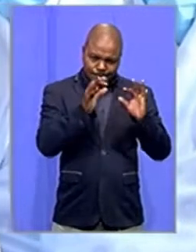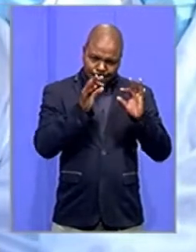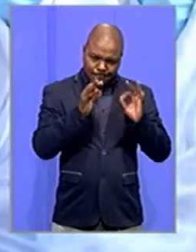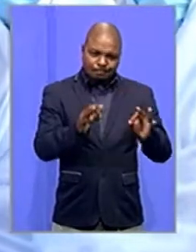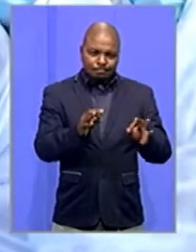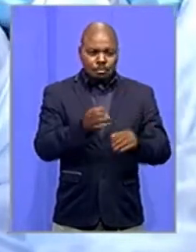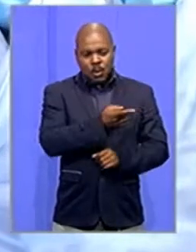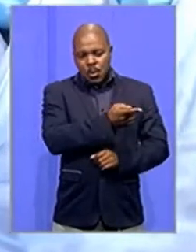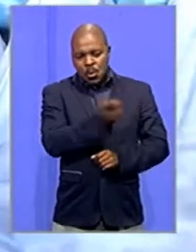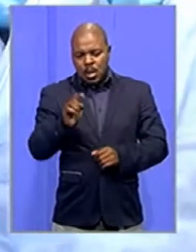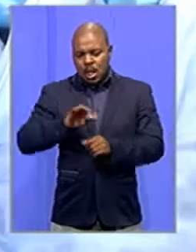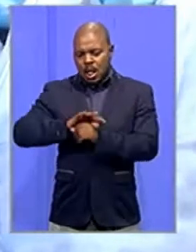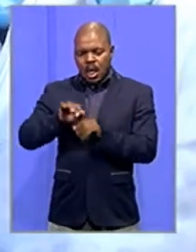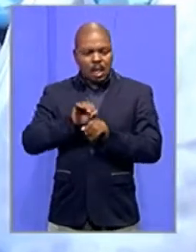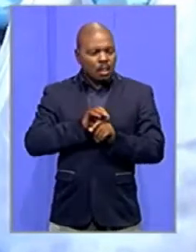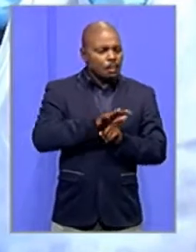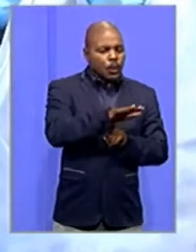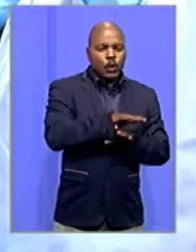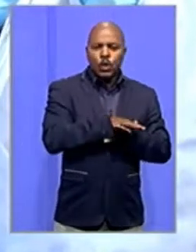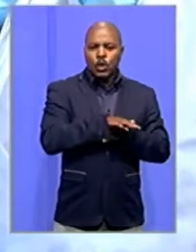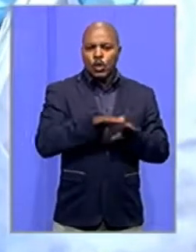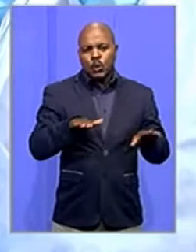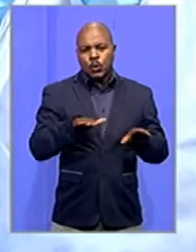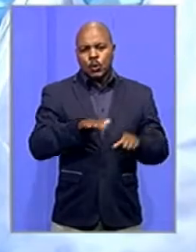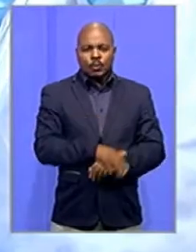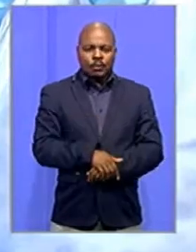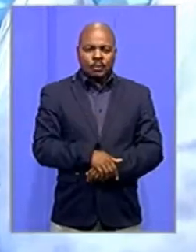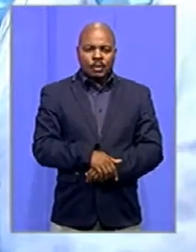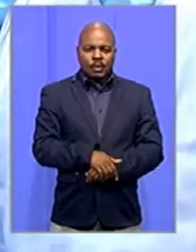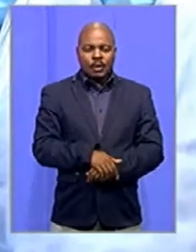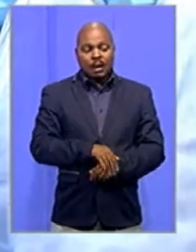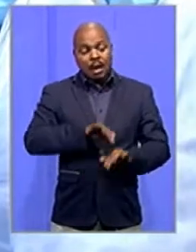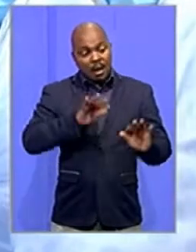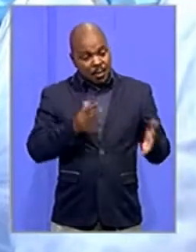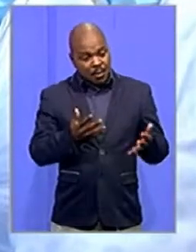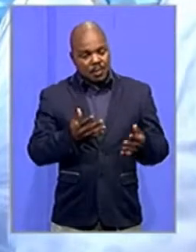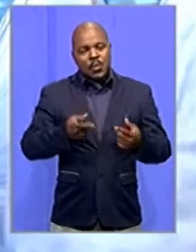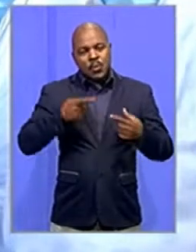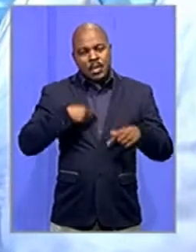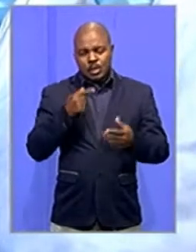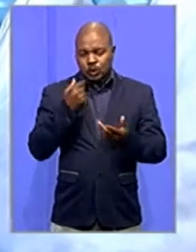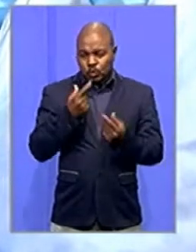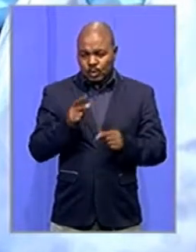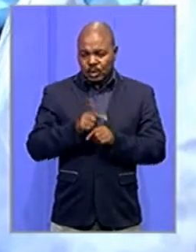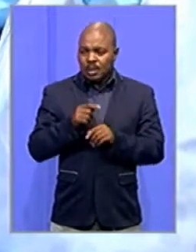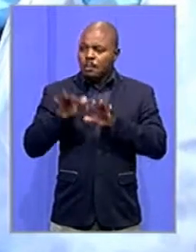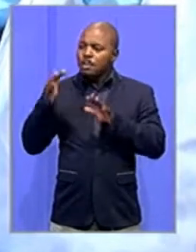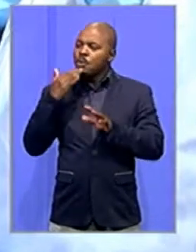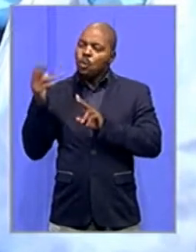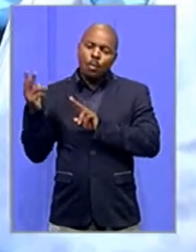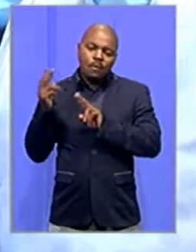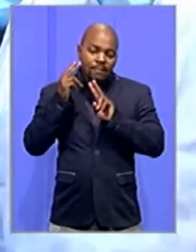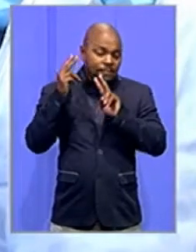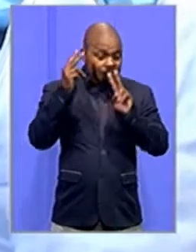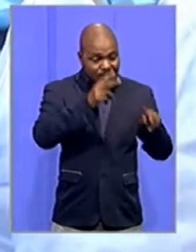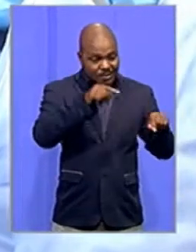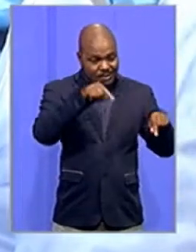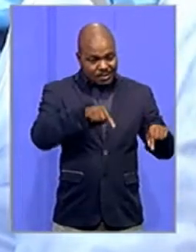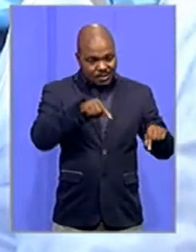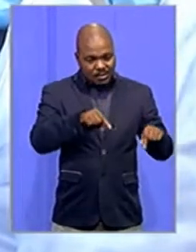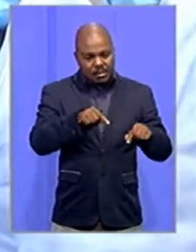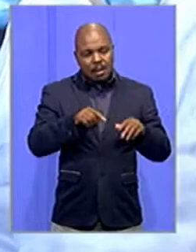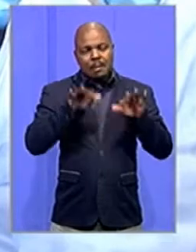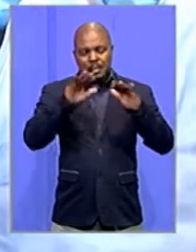ba iphumana ba kene ke botlhoko bona ba COVID-19 ka go etsa bonnete ba gore re kenya fela baeti ba palo